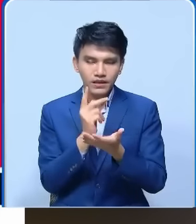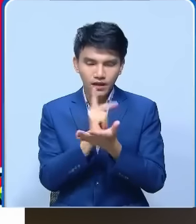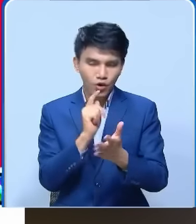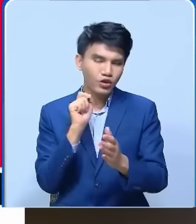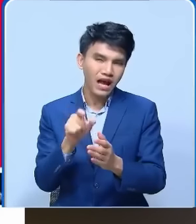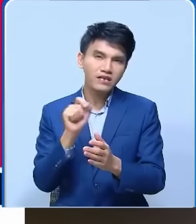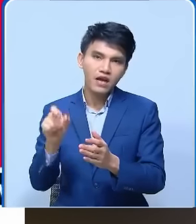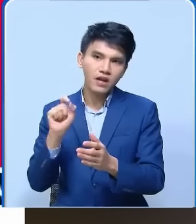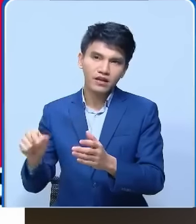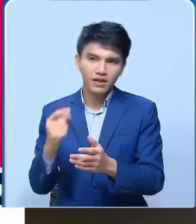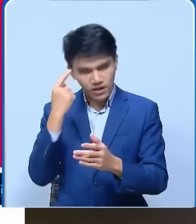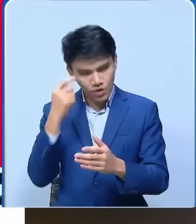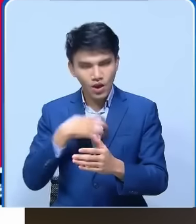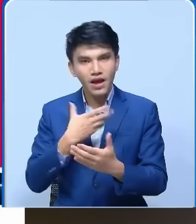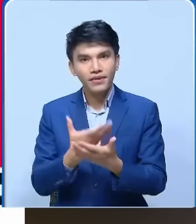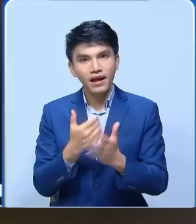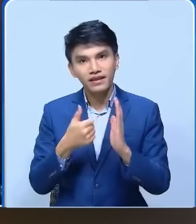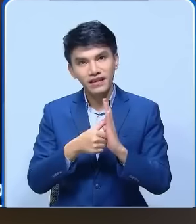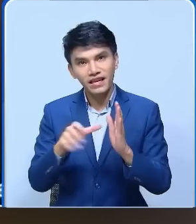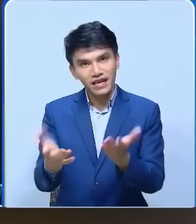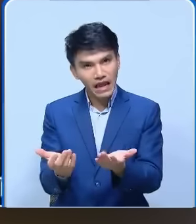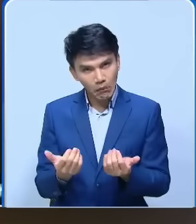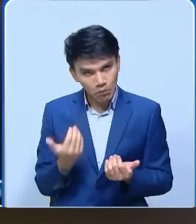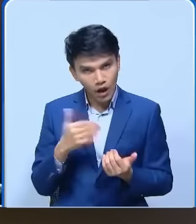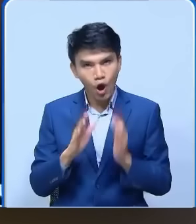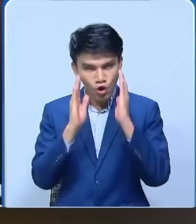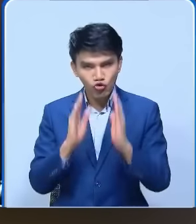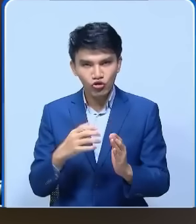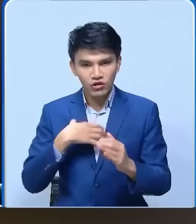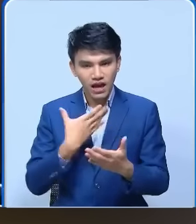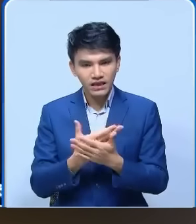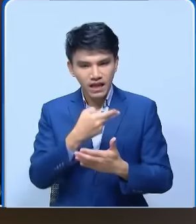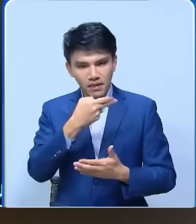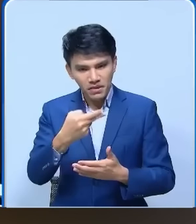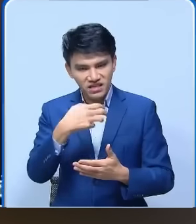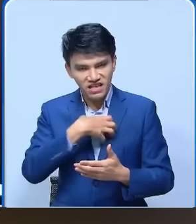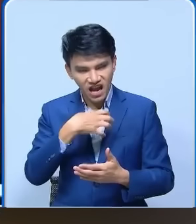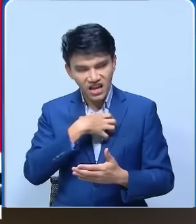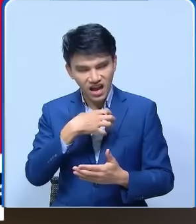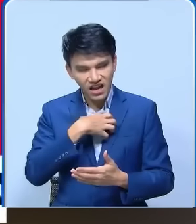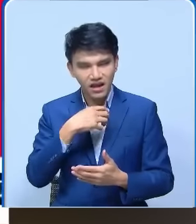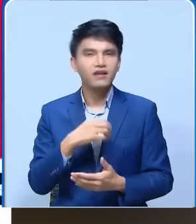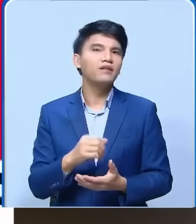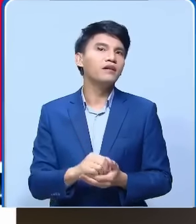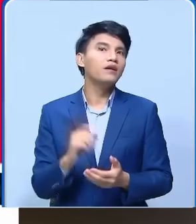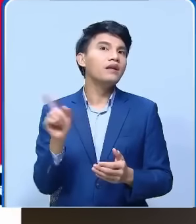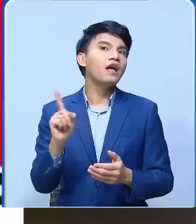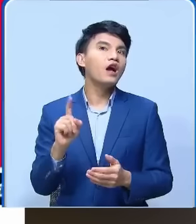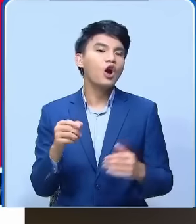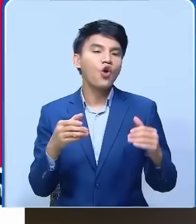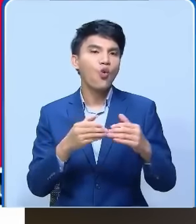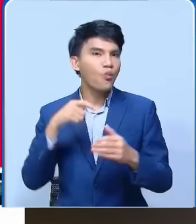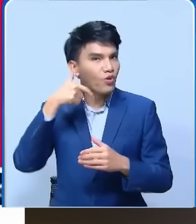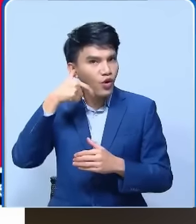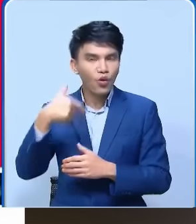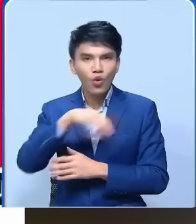นอกจากเจ้าหนี้เขาหวังจะได้เงินท่านไปใช้หนี้แล้วคนที่จ้องเงินหมื่นในบัญชีท่านตาเป็นมันไม่แพ้ใครก็คือ แก๊งคอลเ